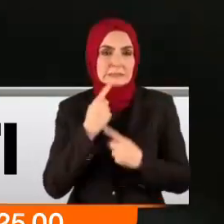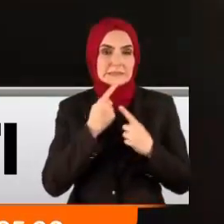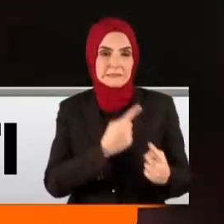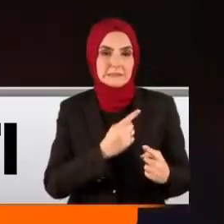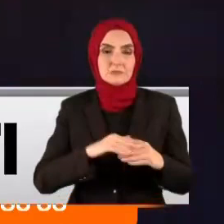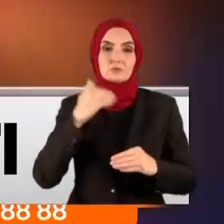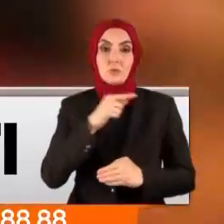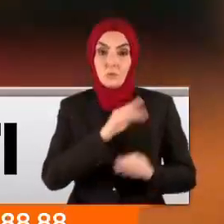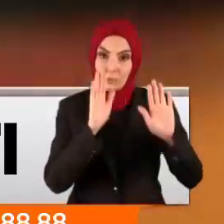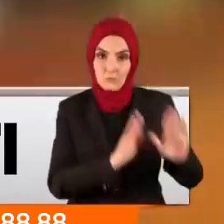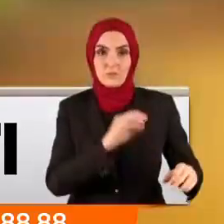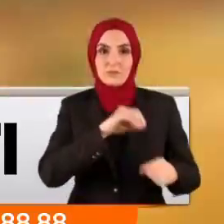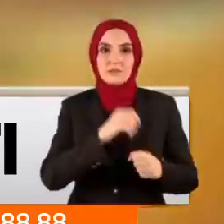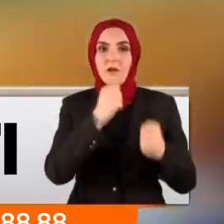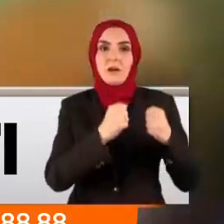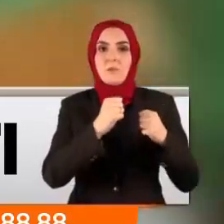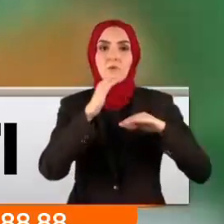çıktı.